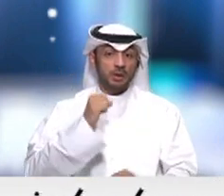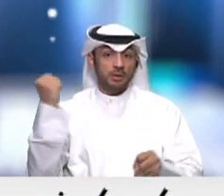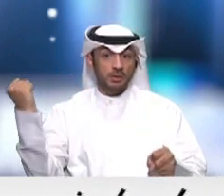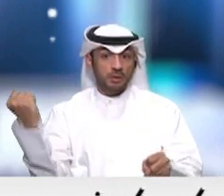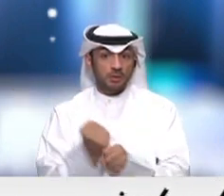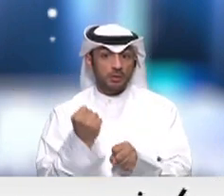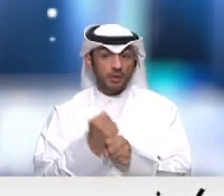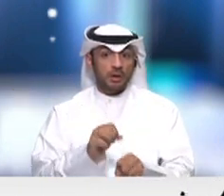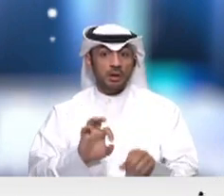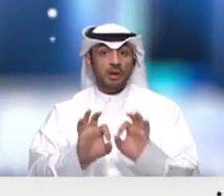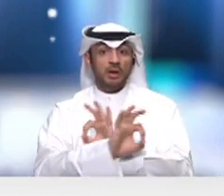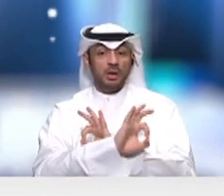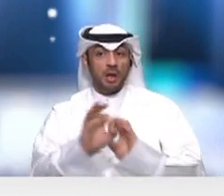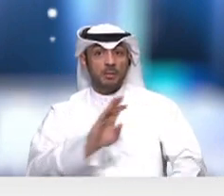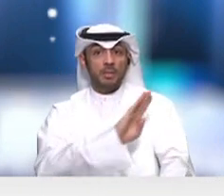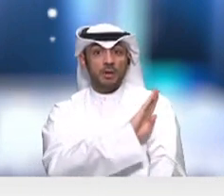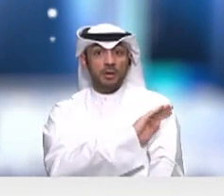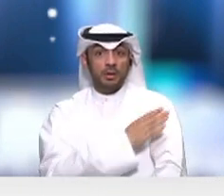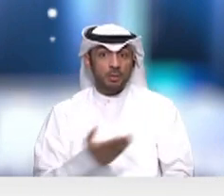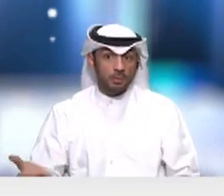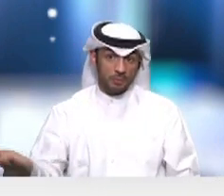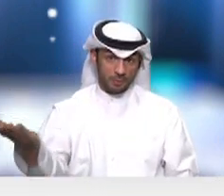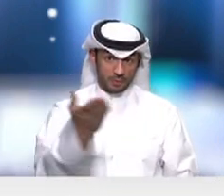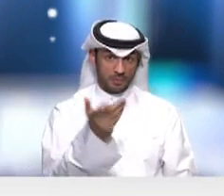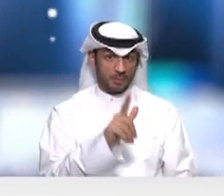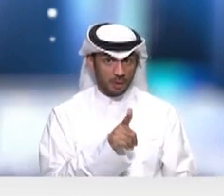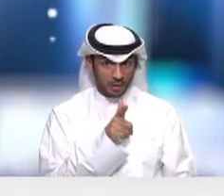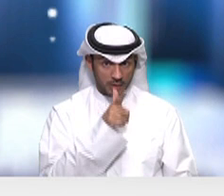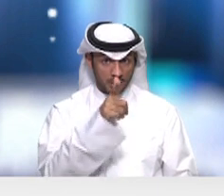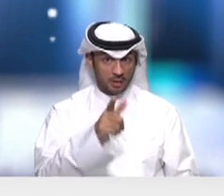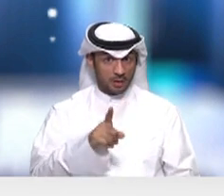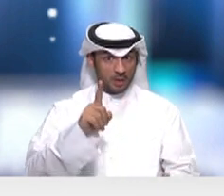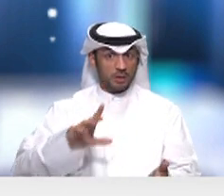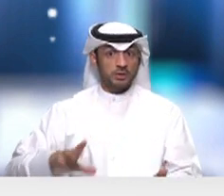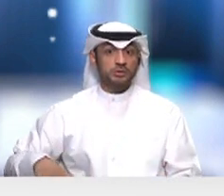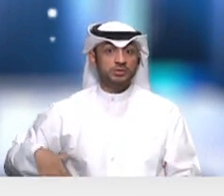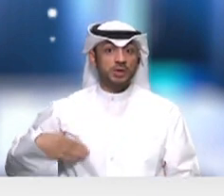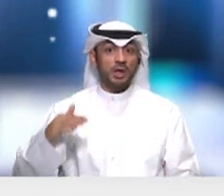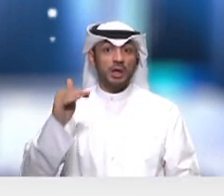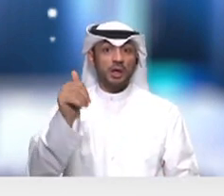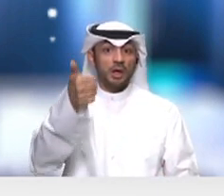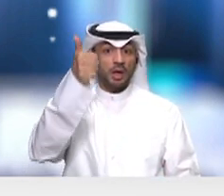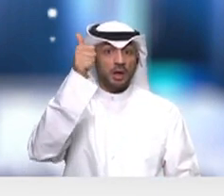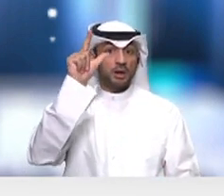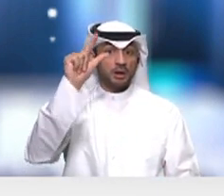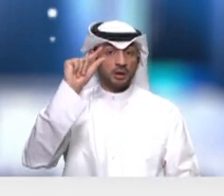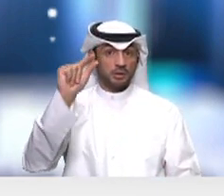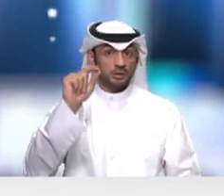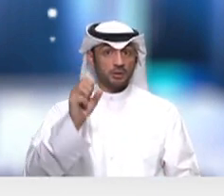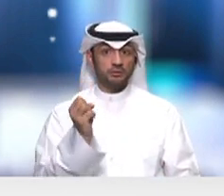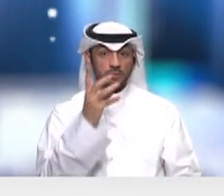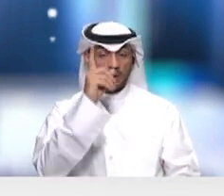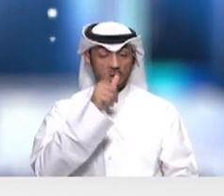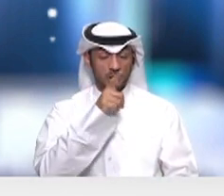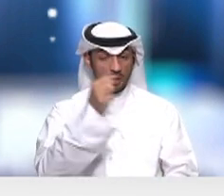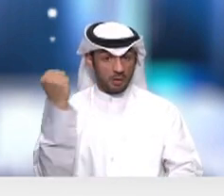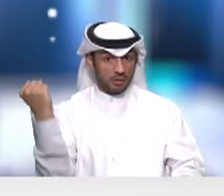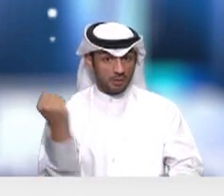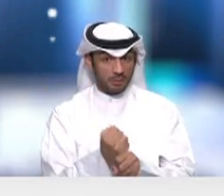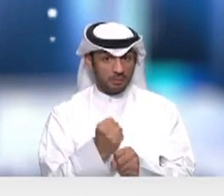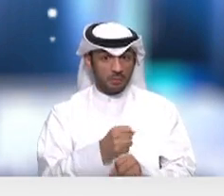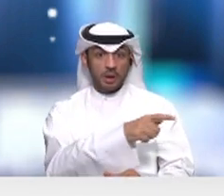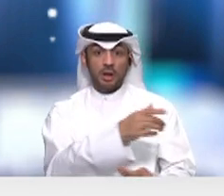هذا المرفق الحيوي المهم. من جانبه أكد الشيخ خالد سالم الصباح استمرار المؤسسة بدراسة